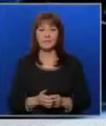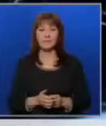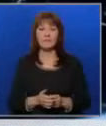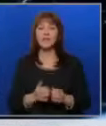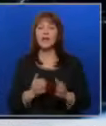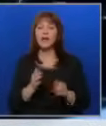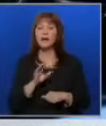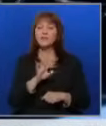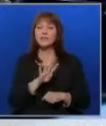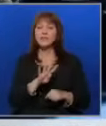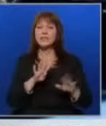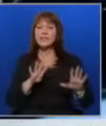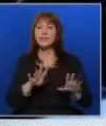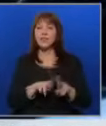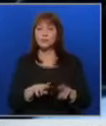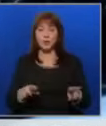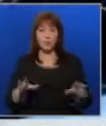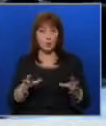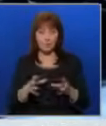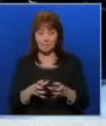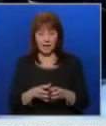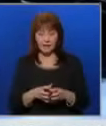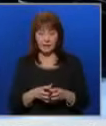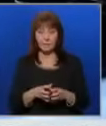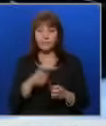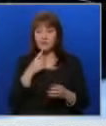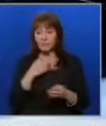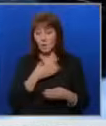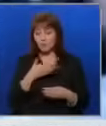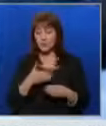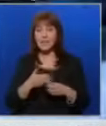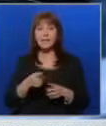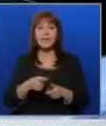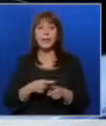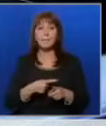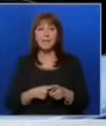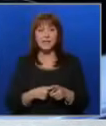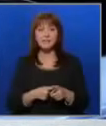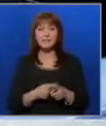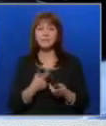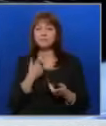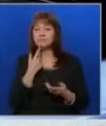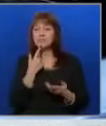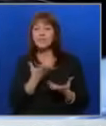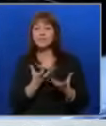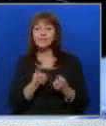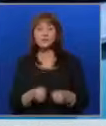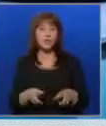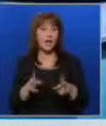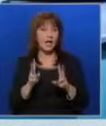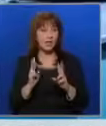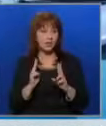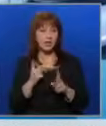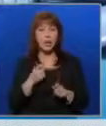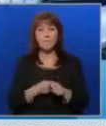където в 49-то Народно събрание в последните месеци предимно взимаше решения